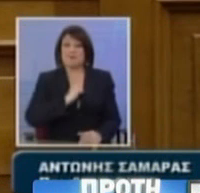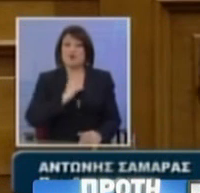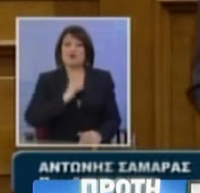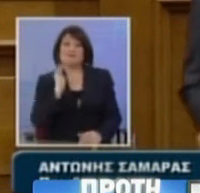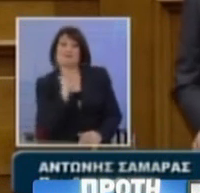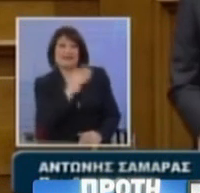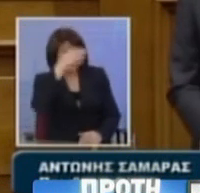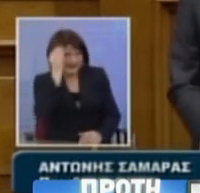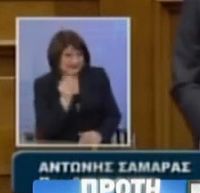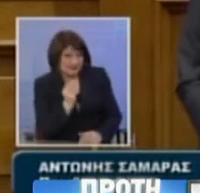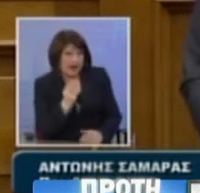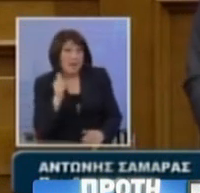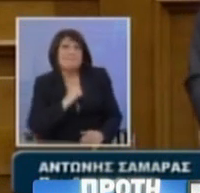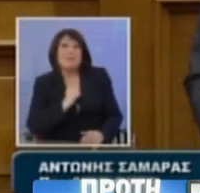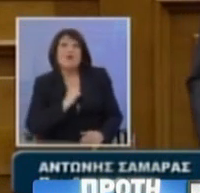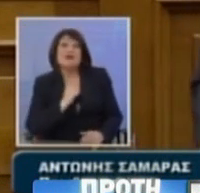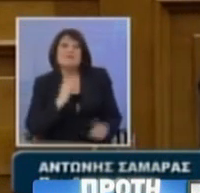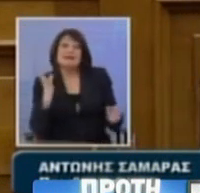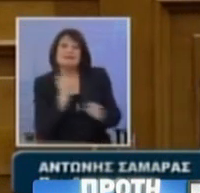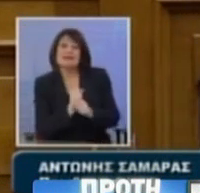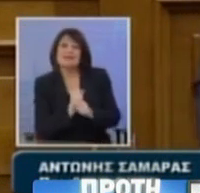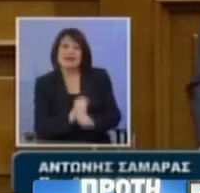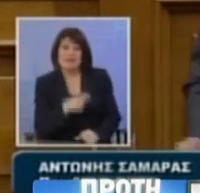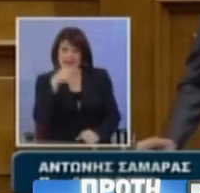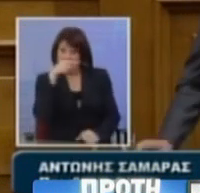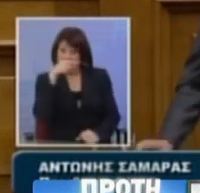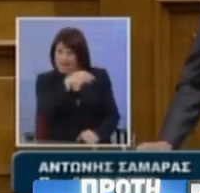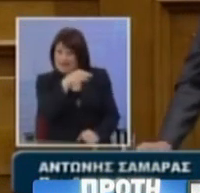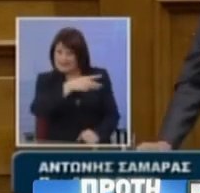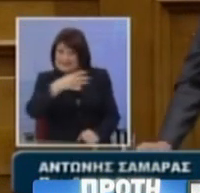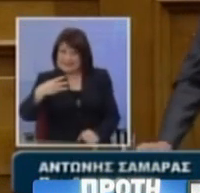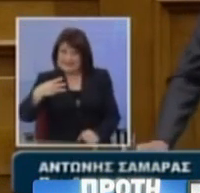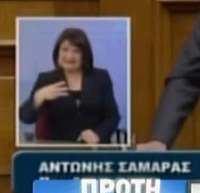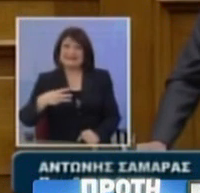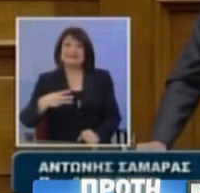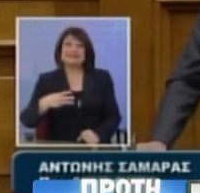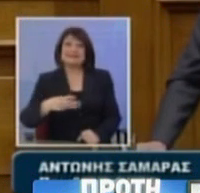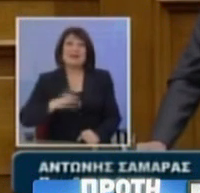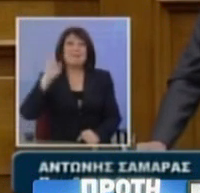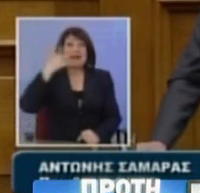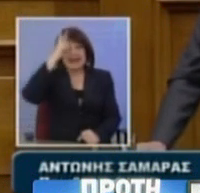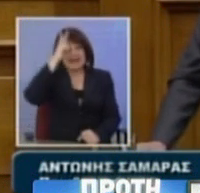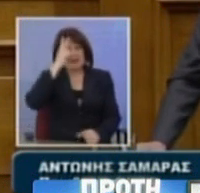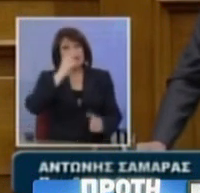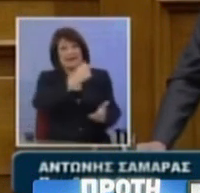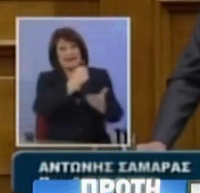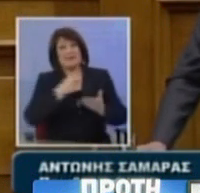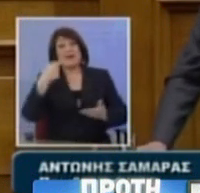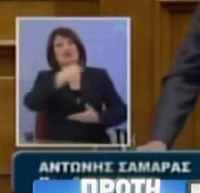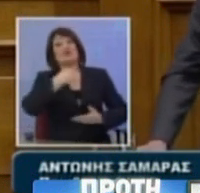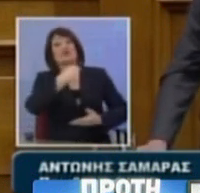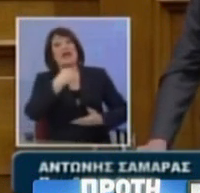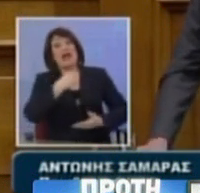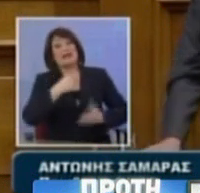τώρα πάτε να λύσετε τα προβλήματα του τόπου με το κατοχικό δάνειο. Πώς? Με τη βοήθεια